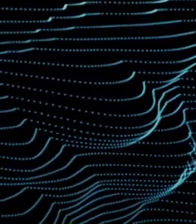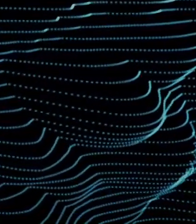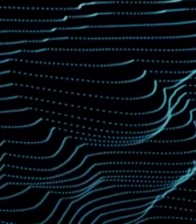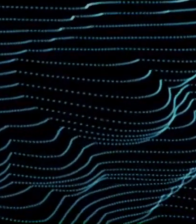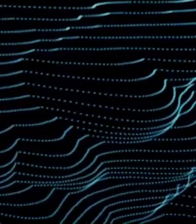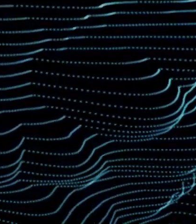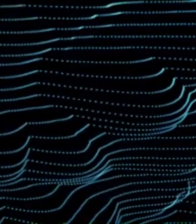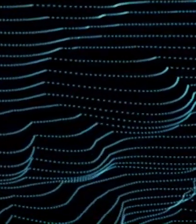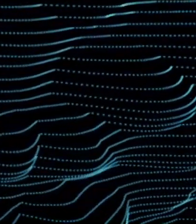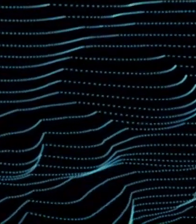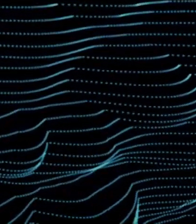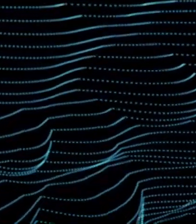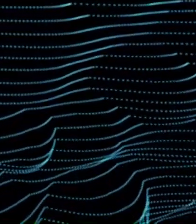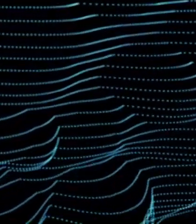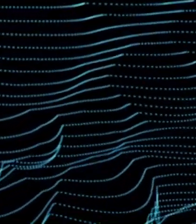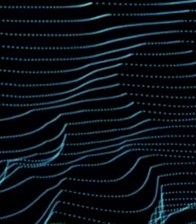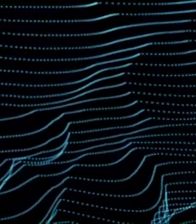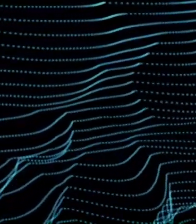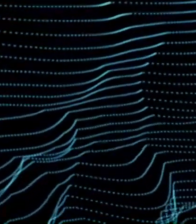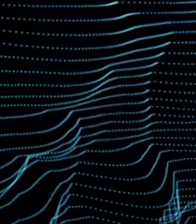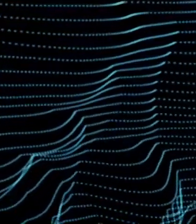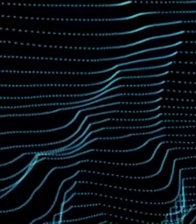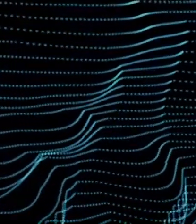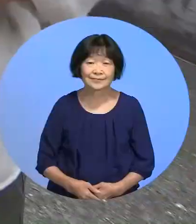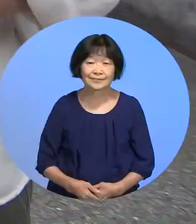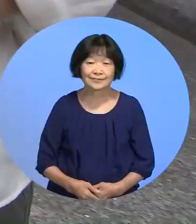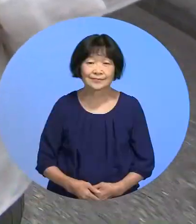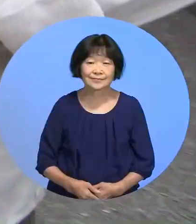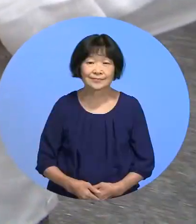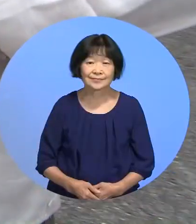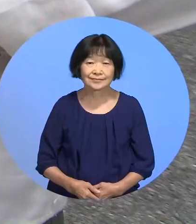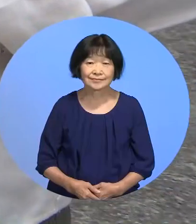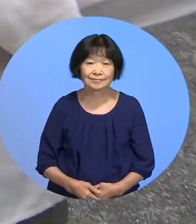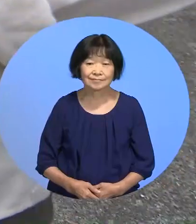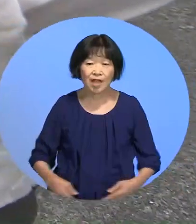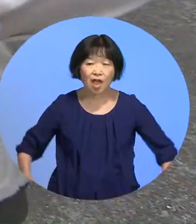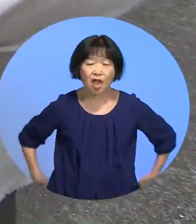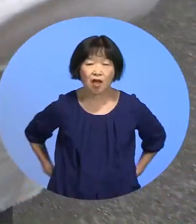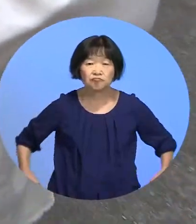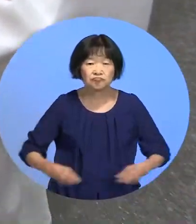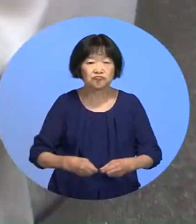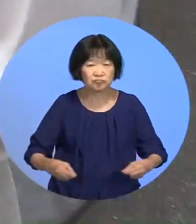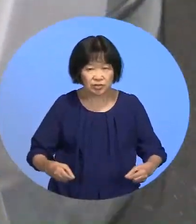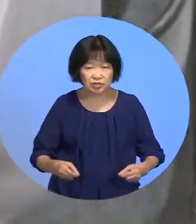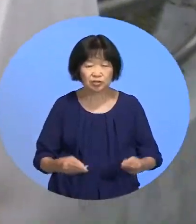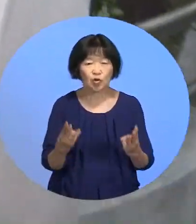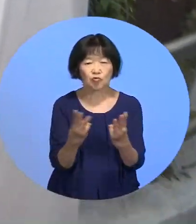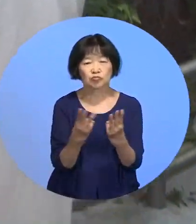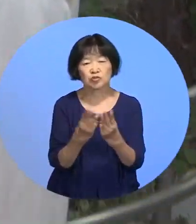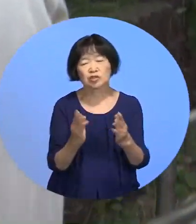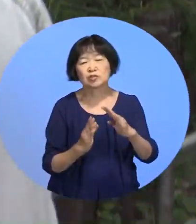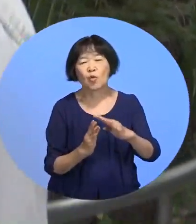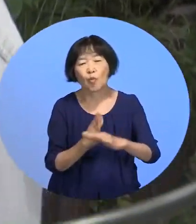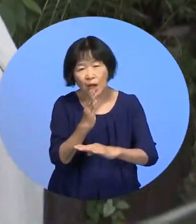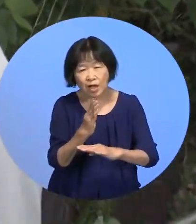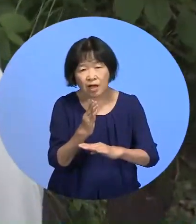肪が蓄積している可能性が大です。 腹囲がこの数値を超えてしま